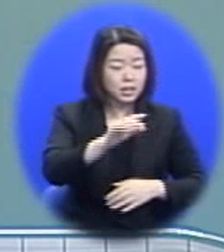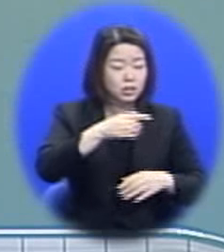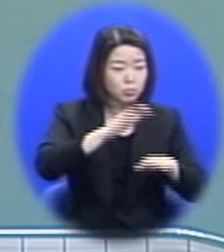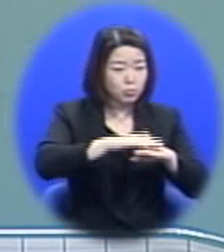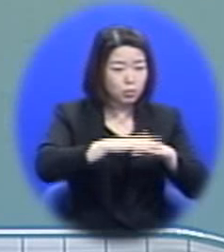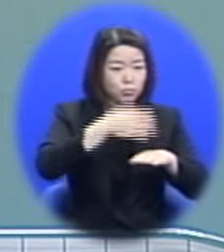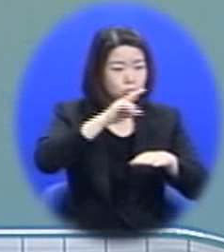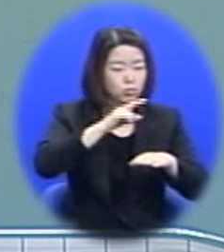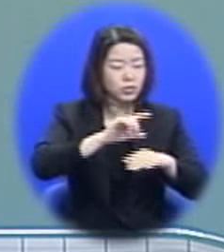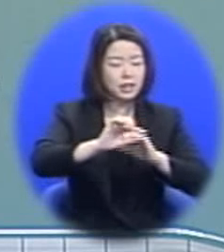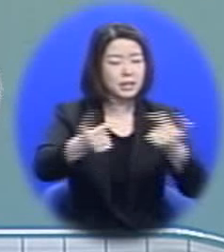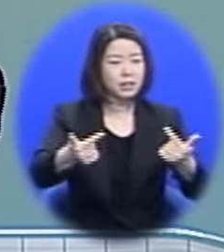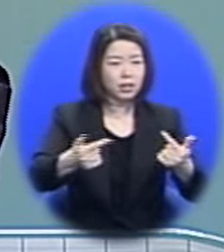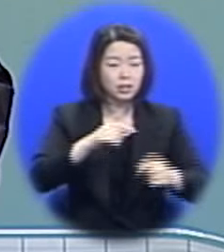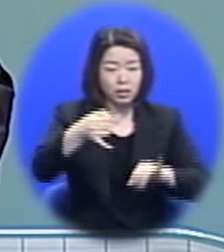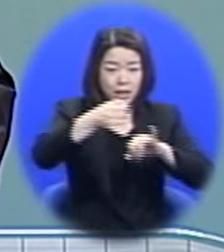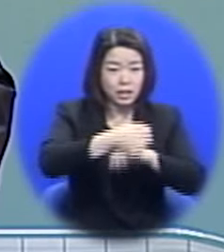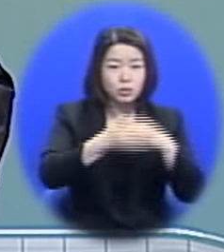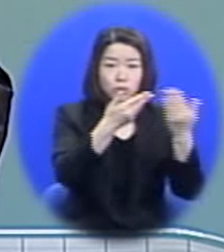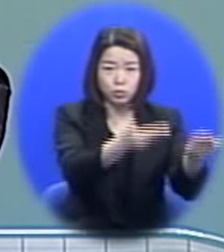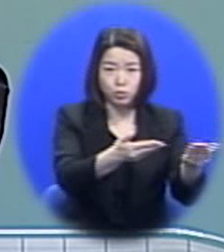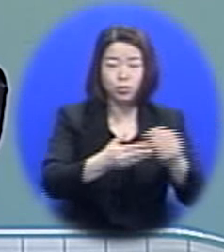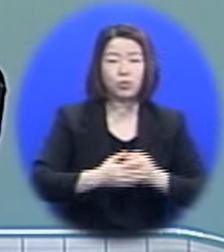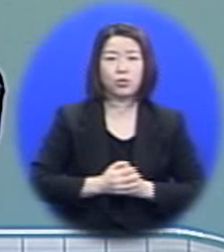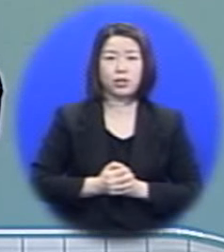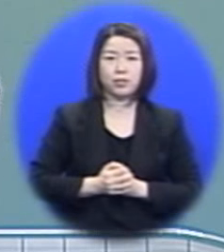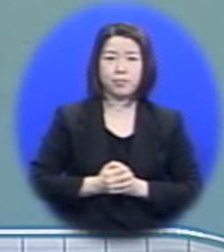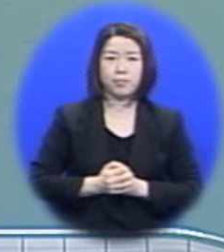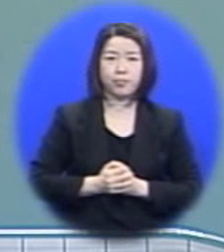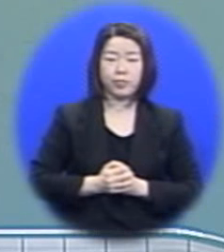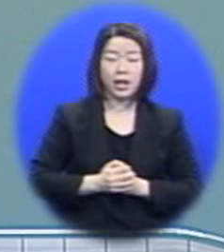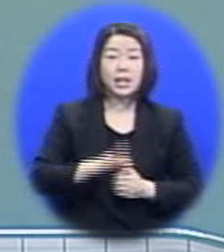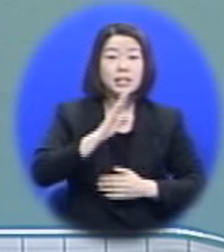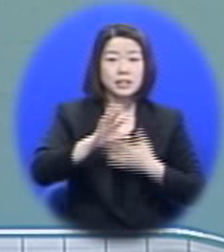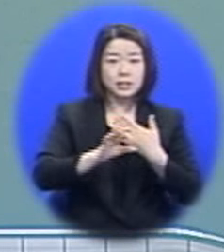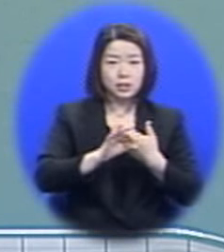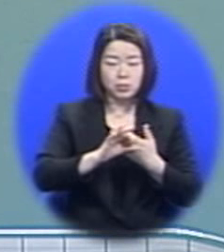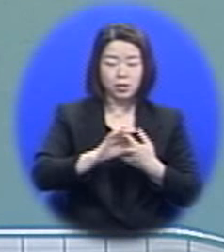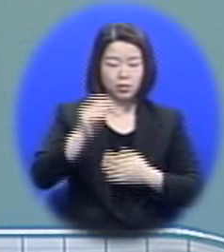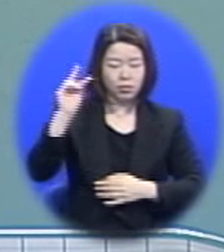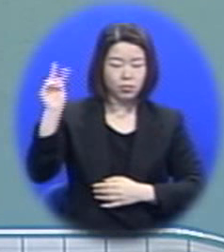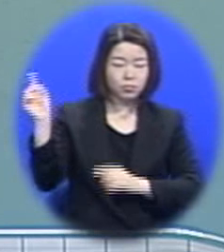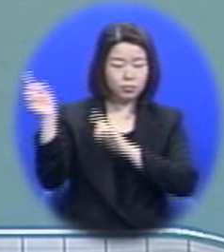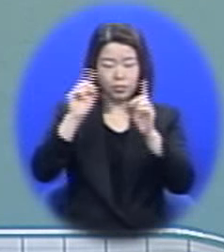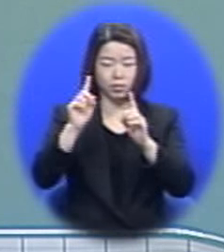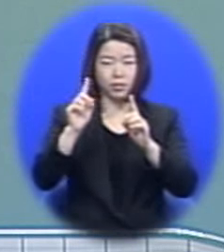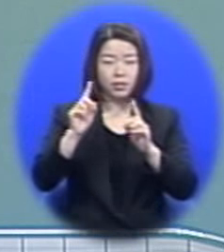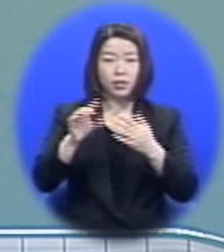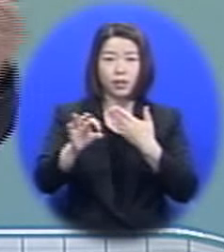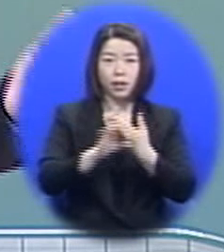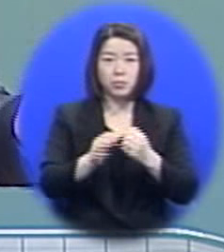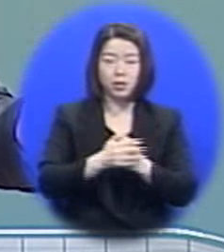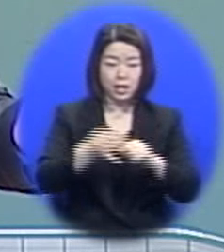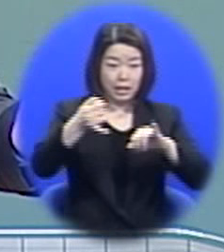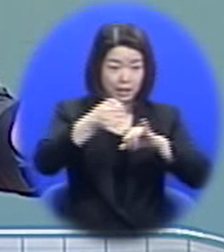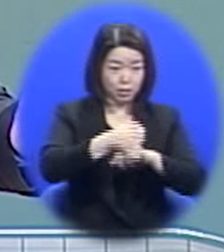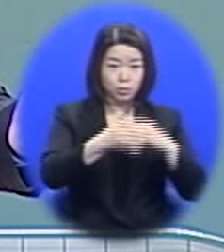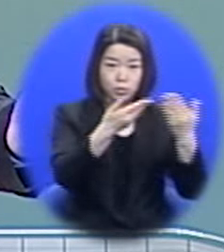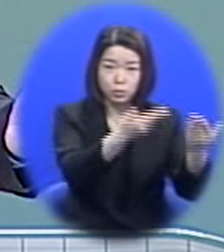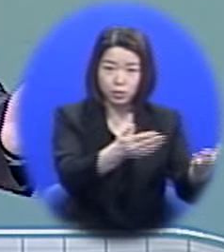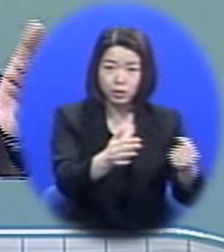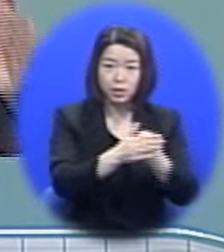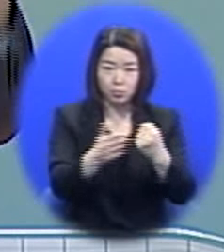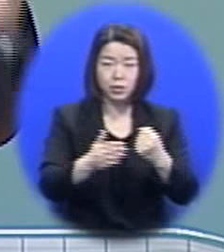하나 안 묻히게 할 거야. 이렇게 해놓고 그다음에 이제 제 정신이 들면 약속은